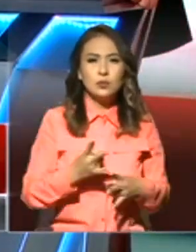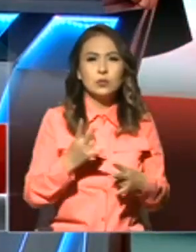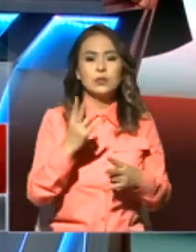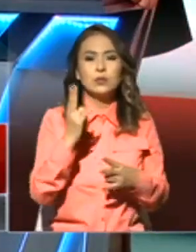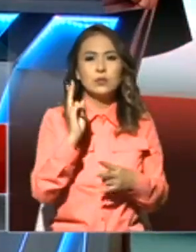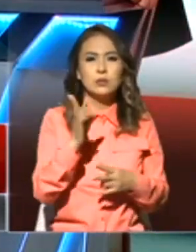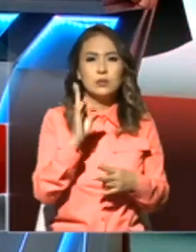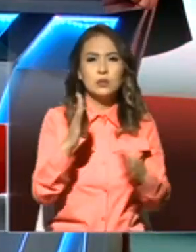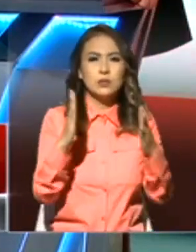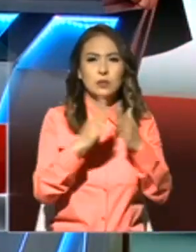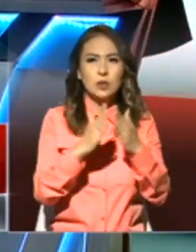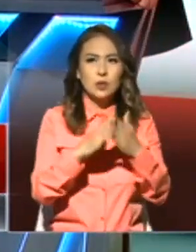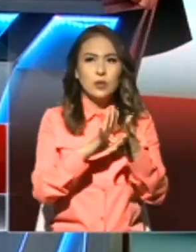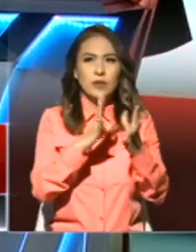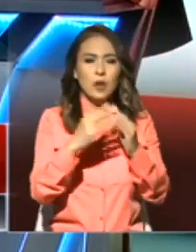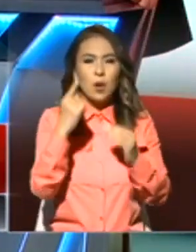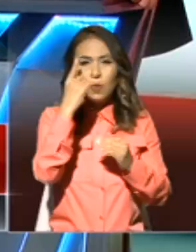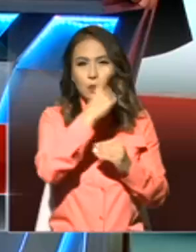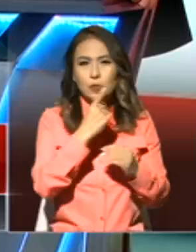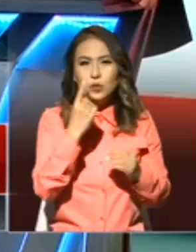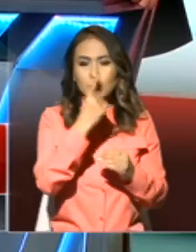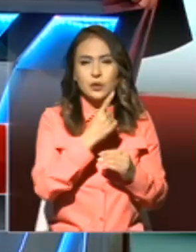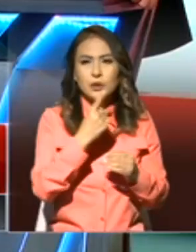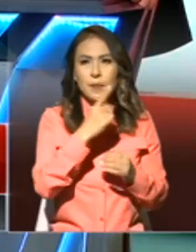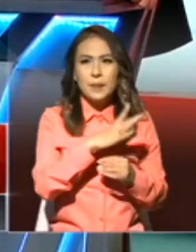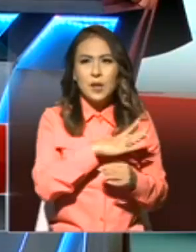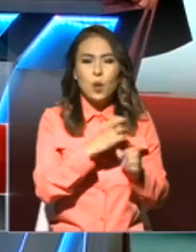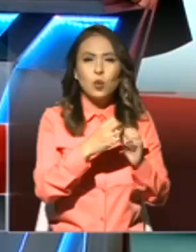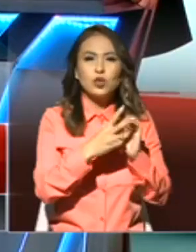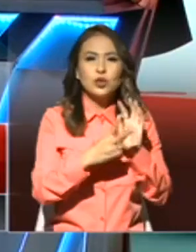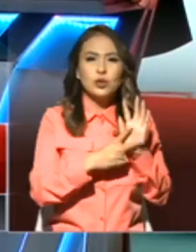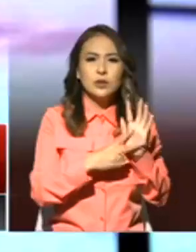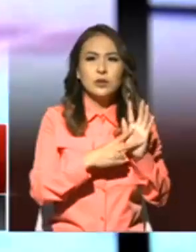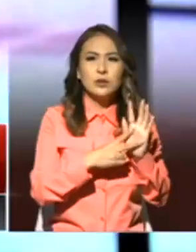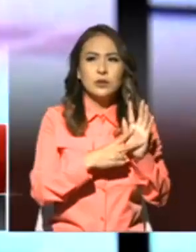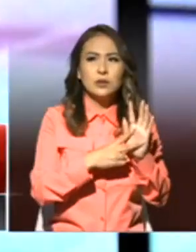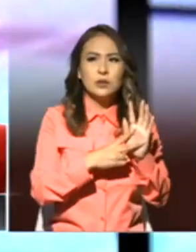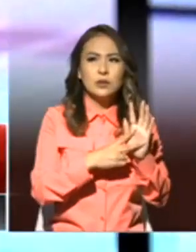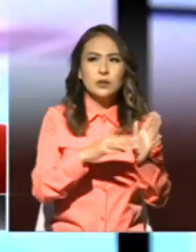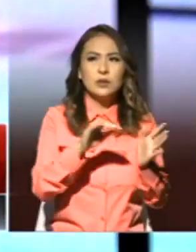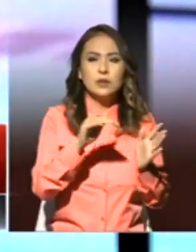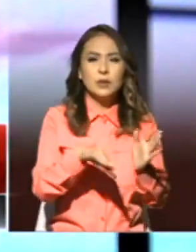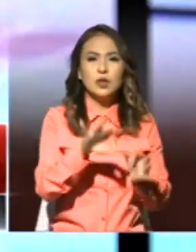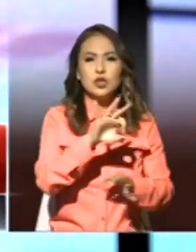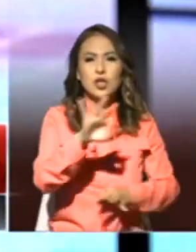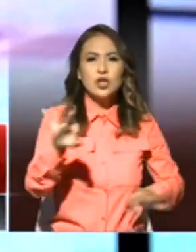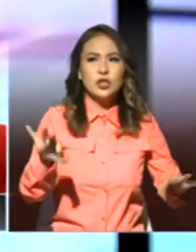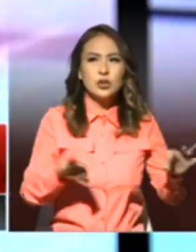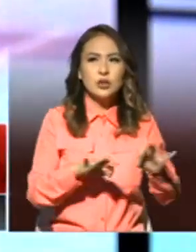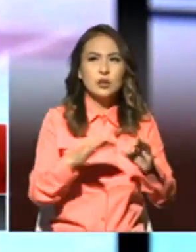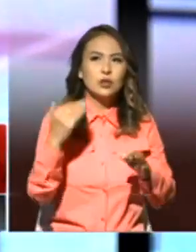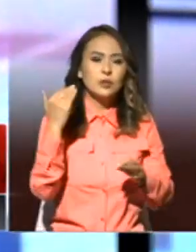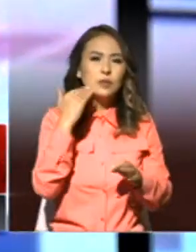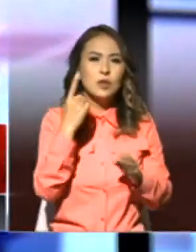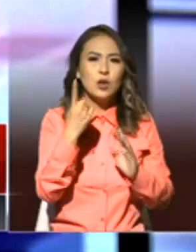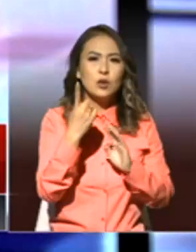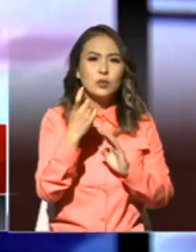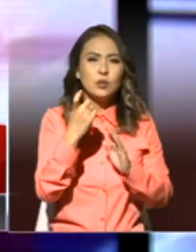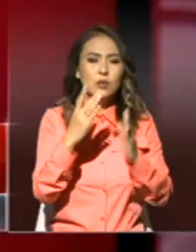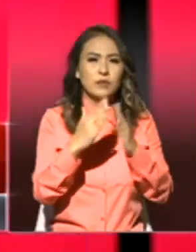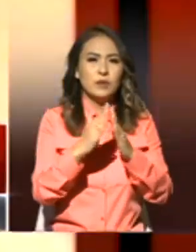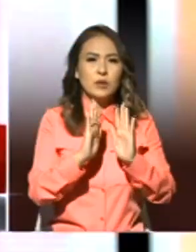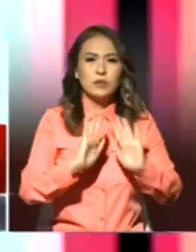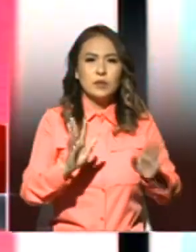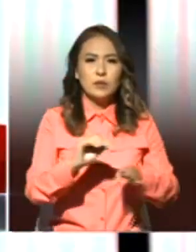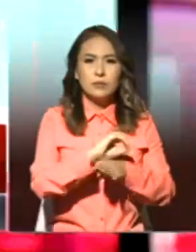өндірістік мүмкіндіктері небәрі жылына 17 миллион шаршы метр салуға жетіп жатыр. Ол деген сөз бір 100 мың отбасыны ғана баспанамен